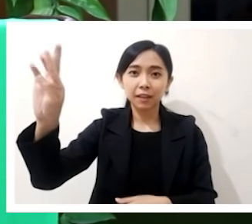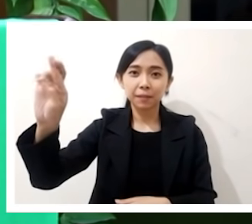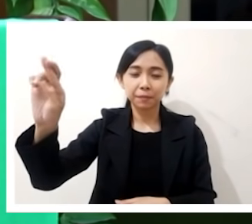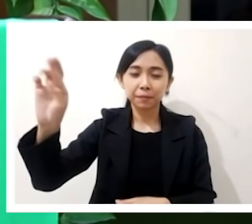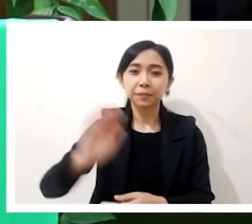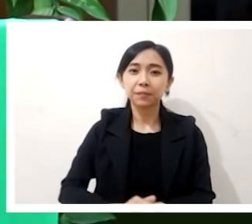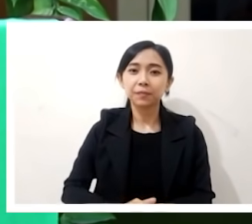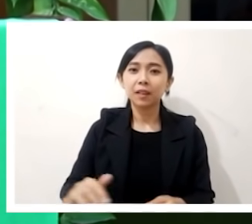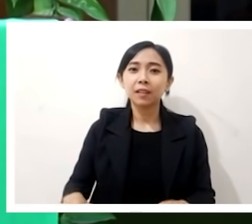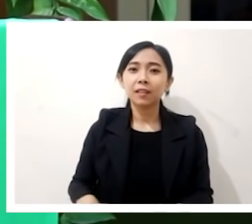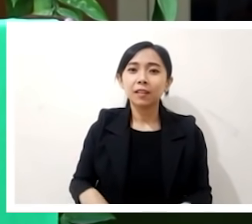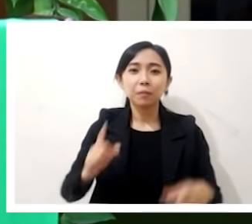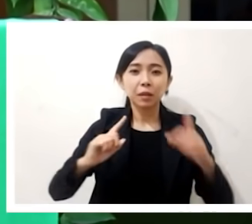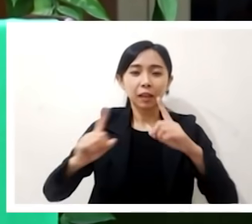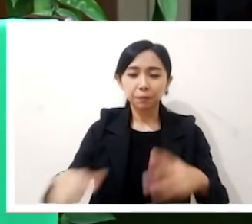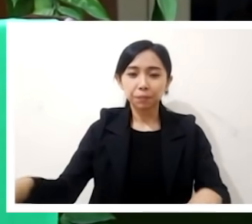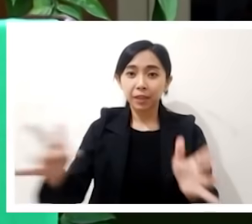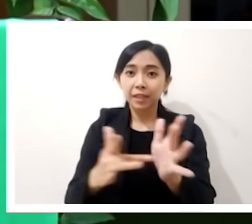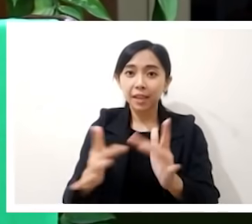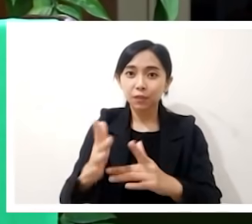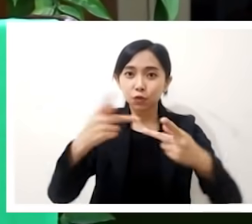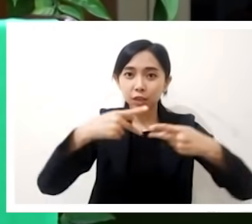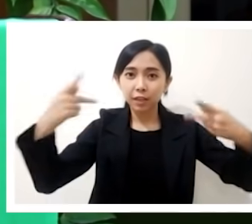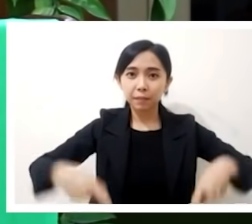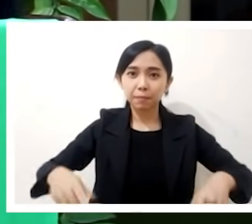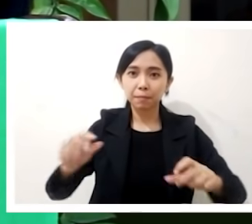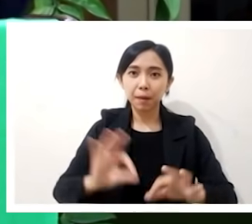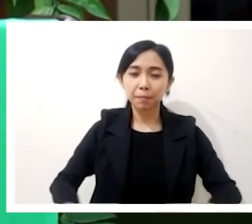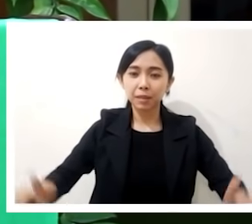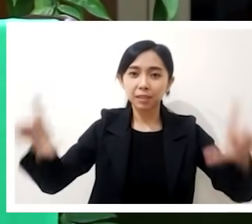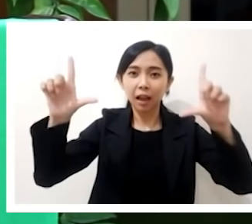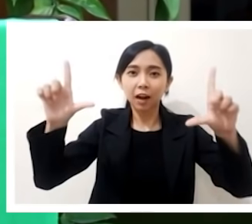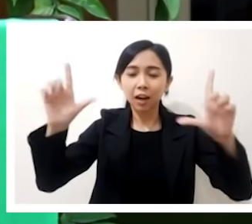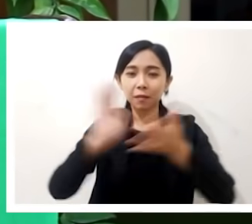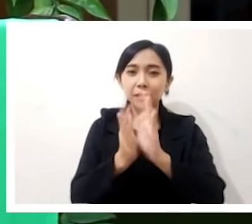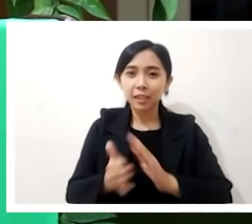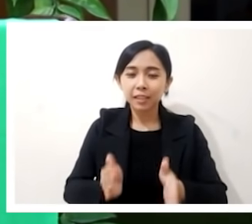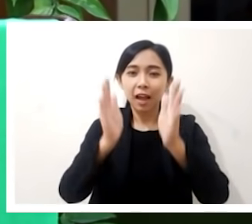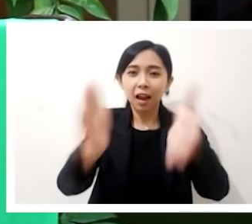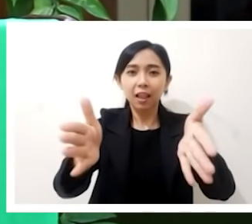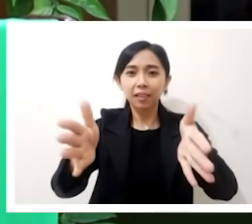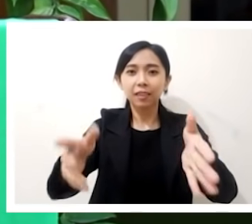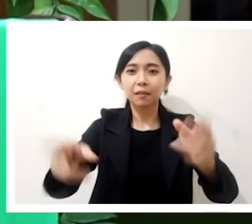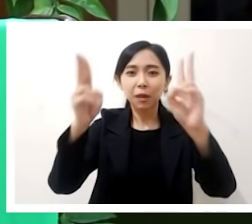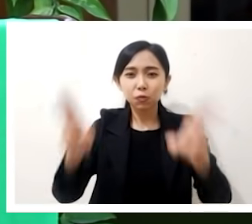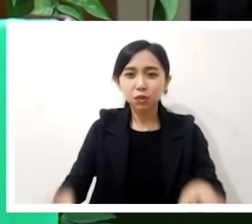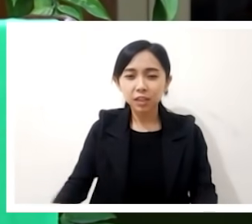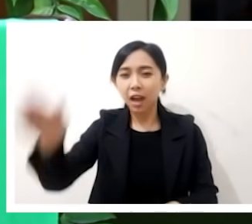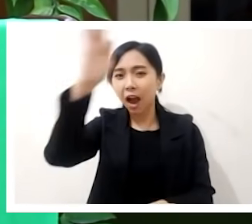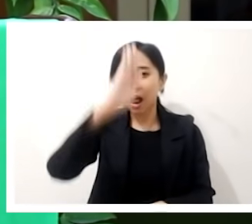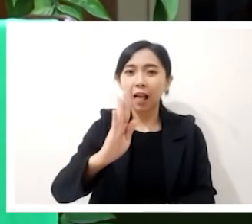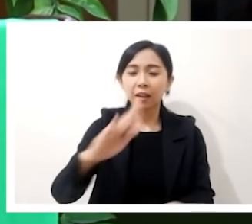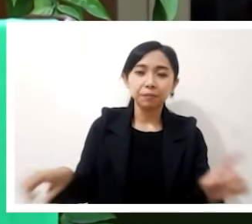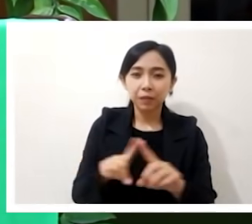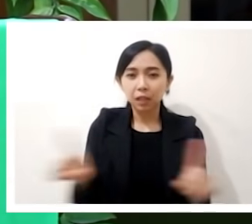Yesus adalah imam besar yang menghubungkan manusia dengan Allah demi keselamatan manusia. Melainkan